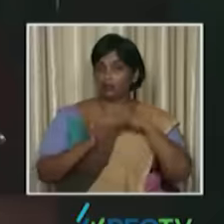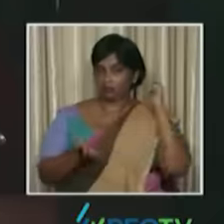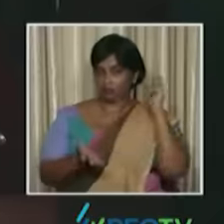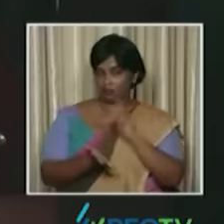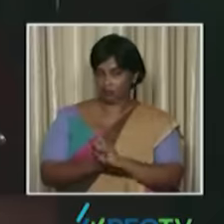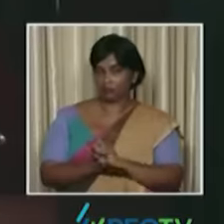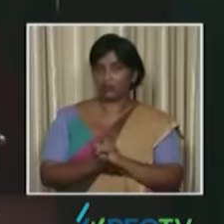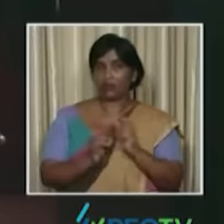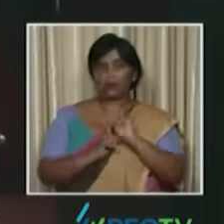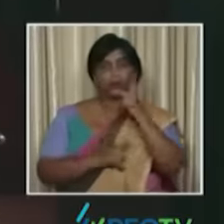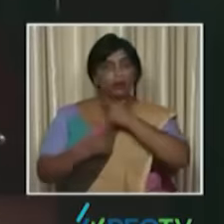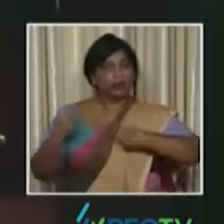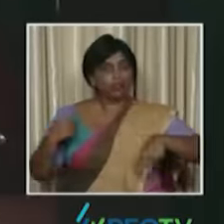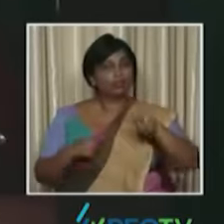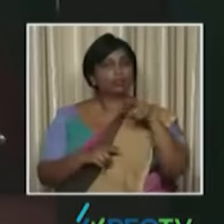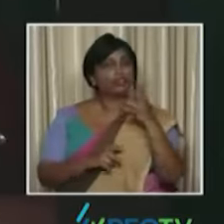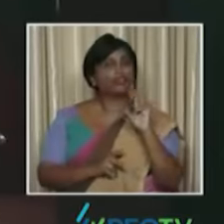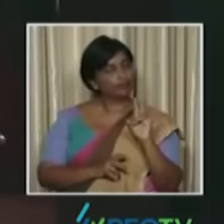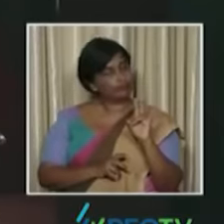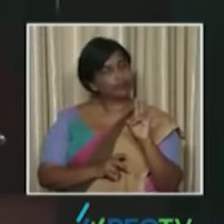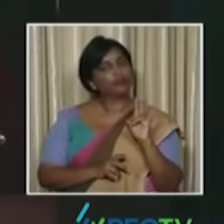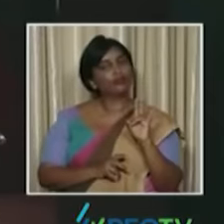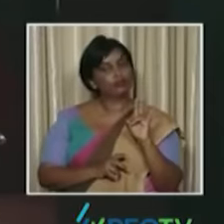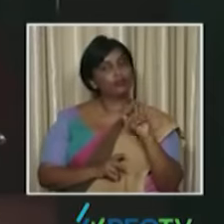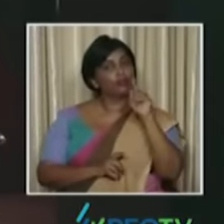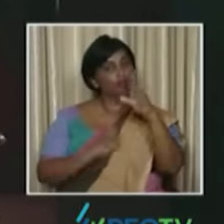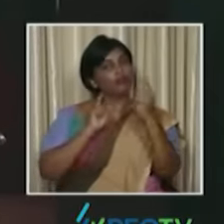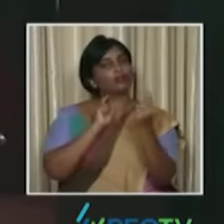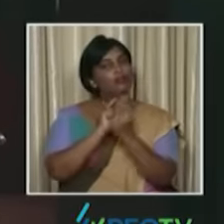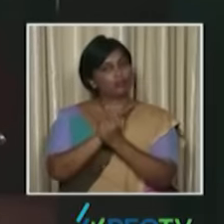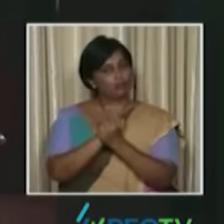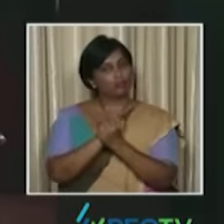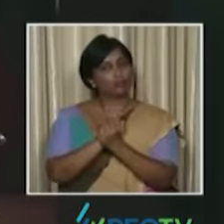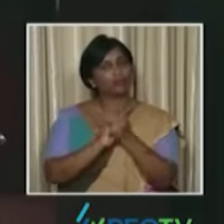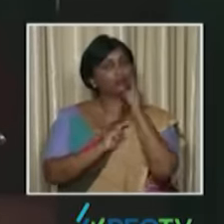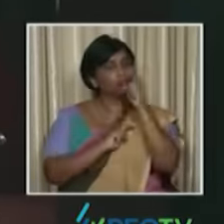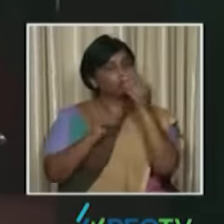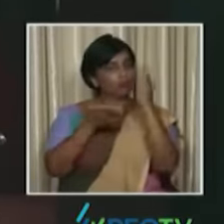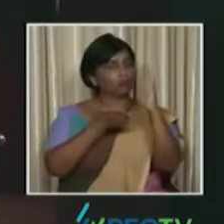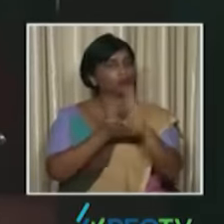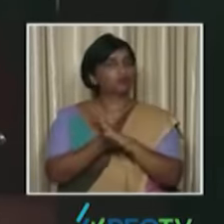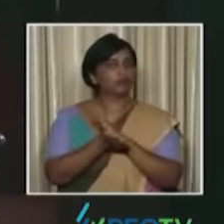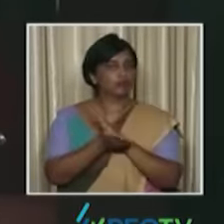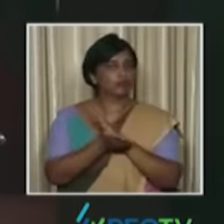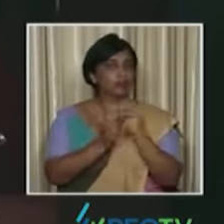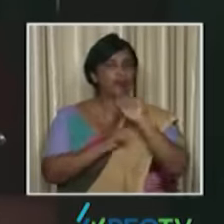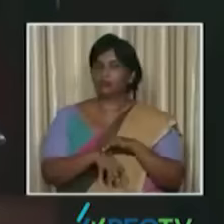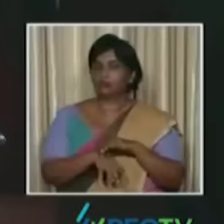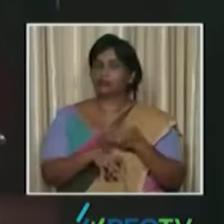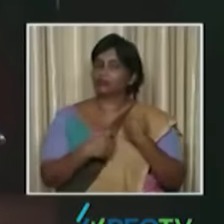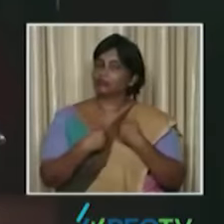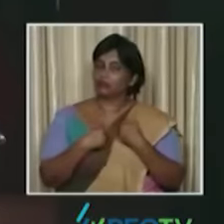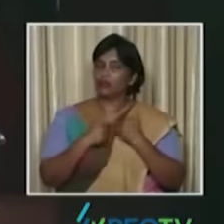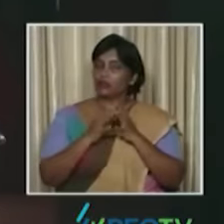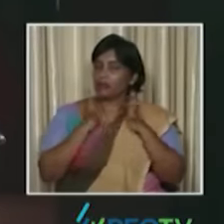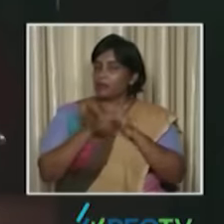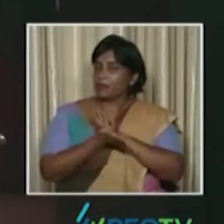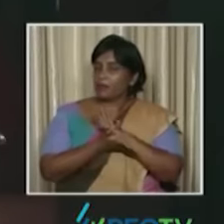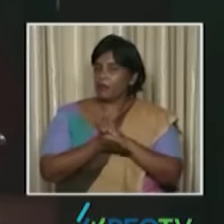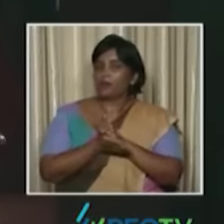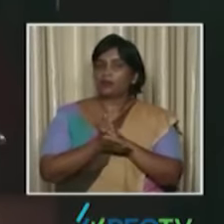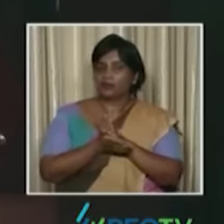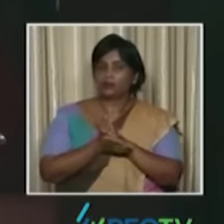එනකොට මේ පාර්ලිමේන්තුවේ 225 දෙනාටම ඔහු හමුවන්නට ඔබතුමා මැදිහත් වෙලා එතුමා පාර්ලිමේන්තුවට කැඳවලා ඔහොම පැහැදිලිව මේ